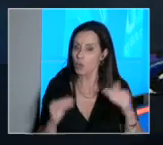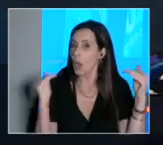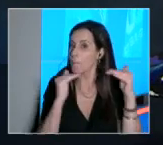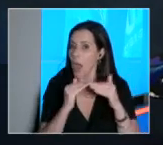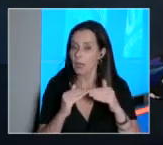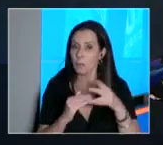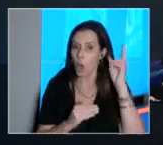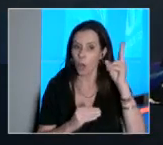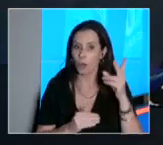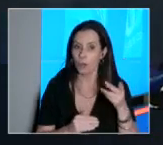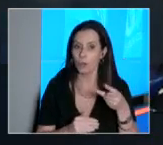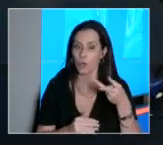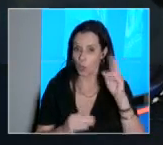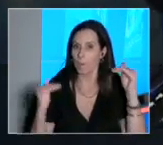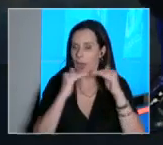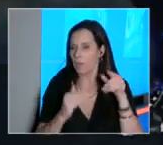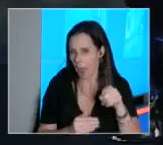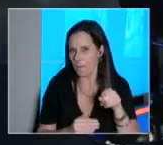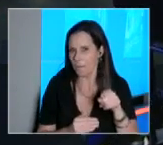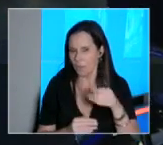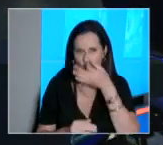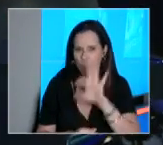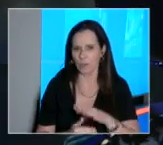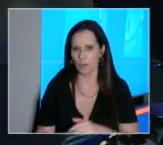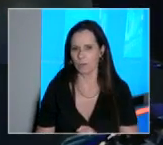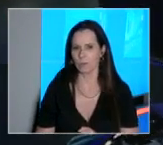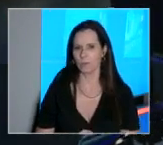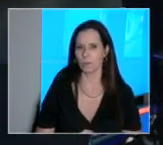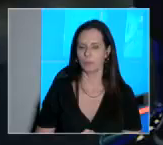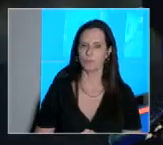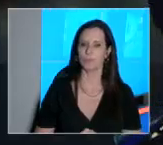שמתאימות לחול, יותר אדפטיביים לחול, הם אלו שעוזבים.